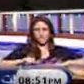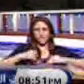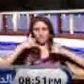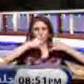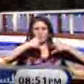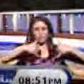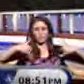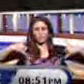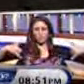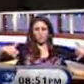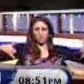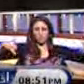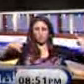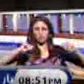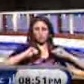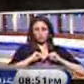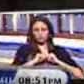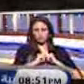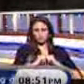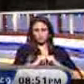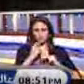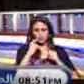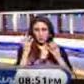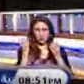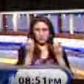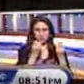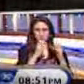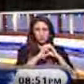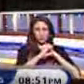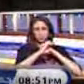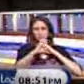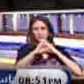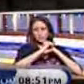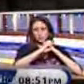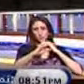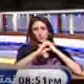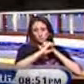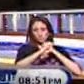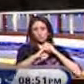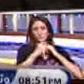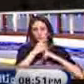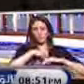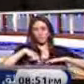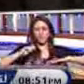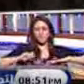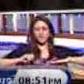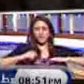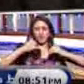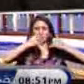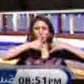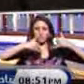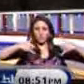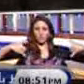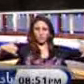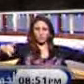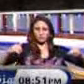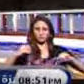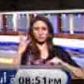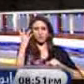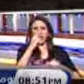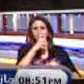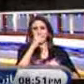الكوم. المشهد ان هناك العشرات من الاوتوبيسات جاءت فجاه امام المحكمه، هبط منها المئات